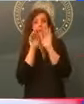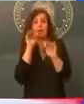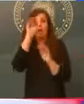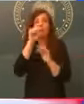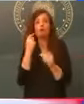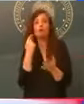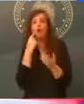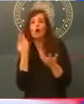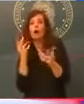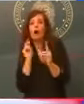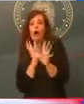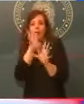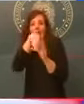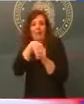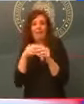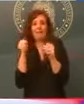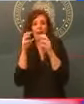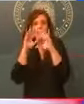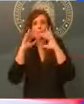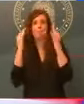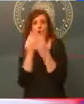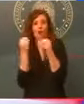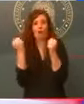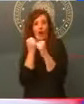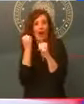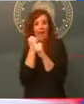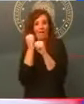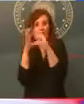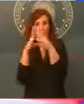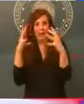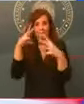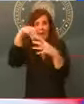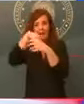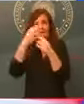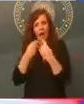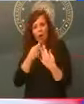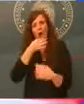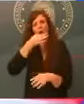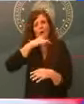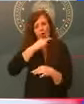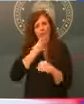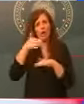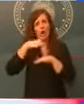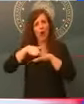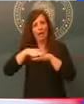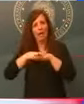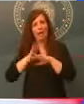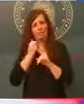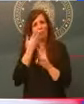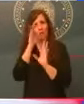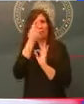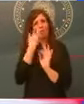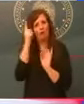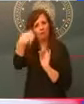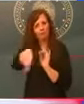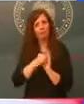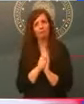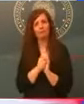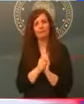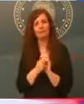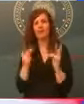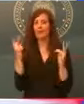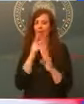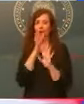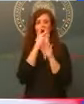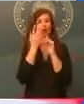con maggior rapidità e con maggiori competenze. Siamo molto ambiziosi sulla scuola e non abbasseremo mai